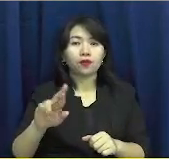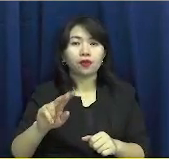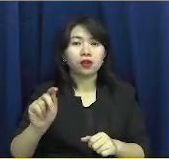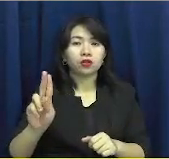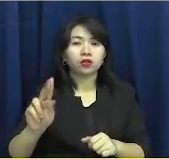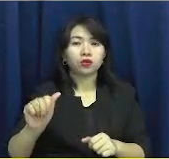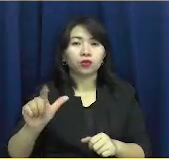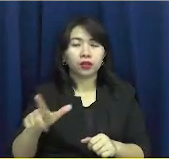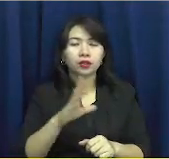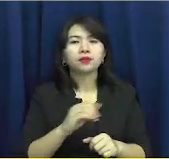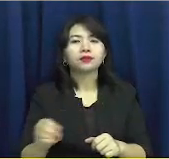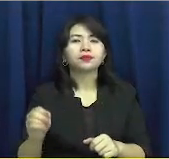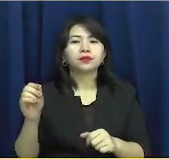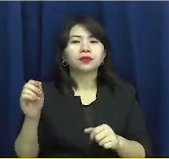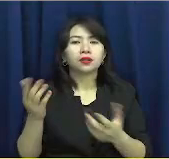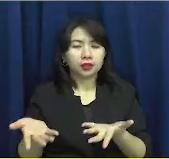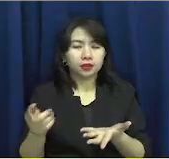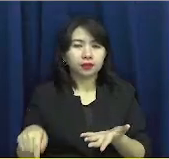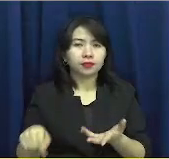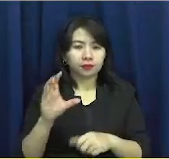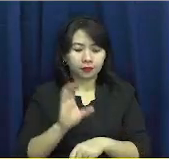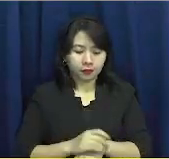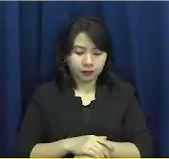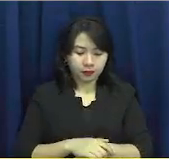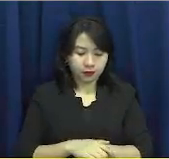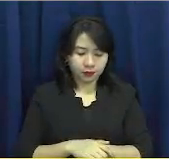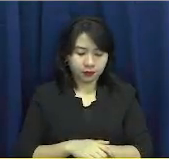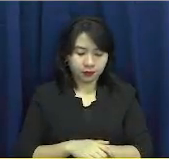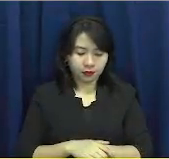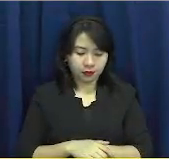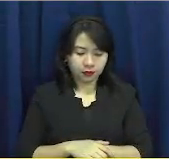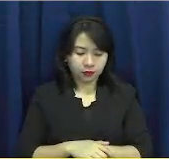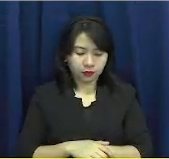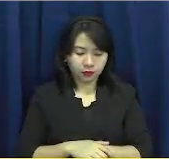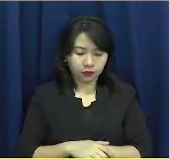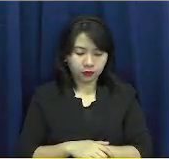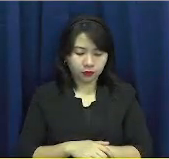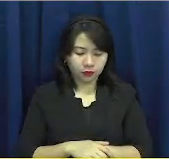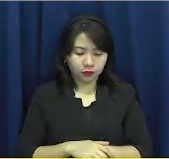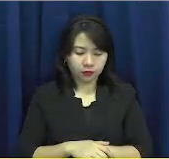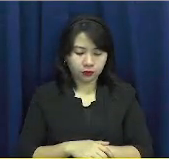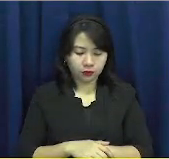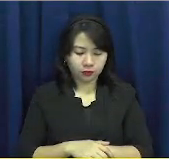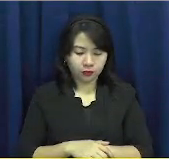po yan. Kasi, kaya ko po sinashoutout lahat. Kasi, alam niyo po,